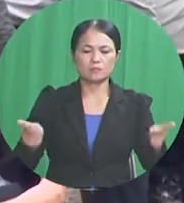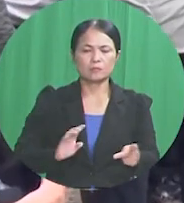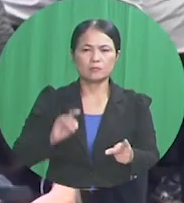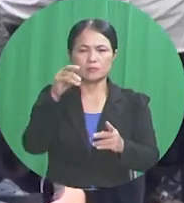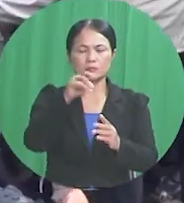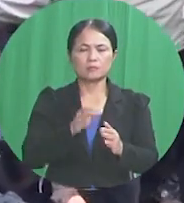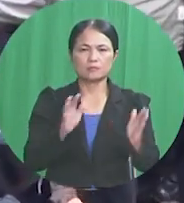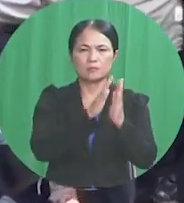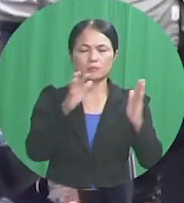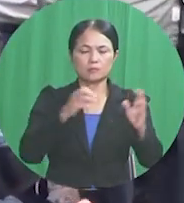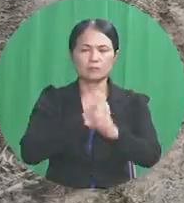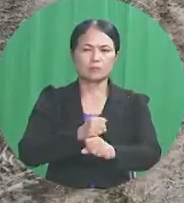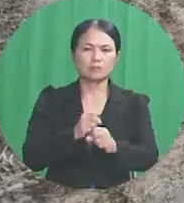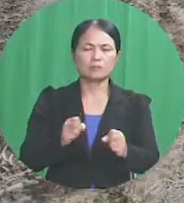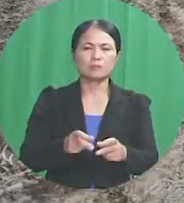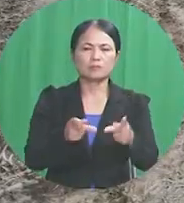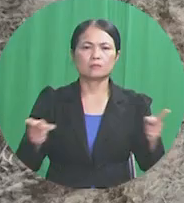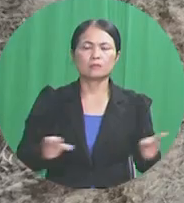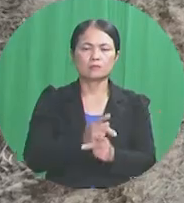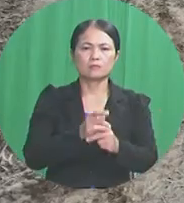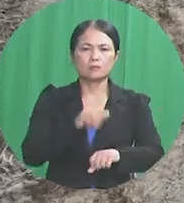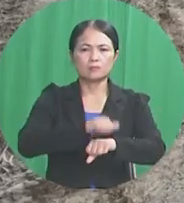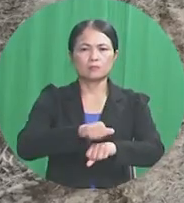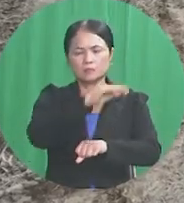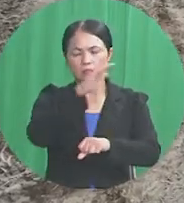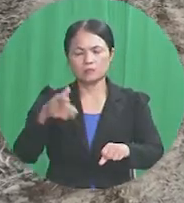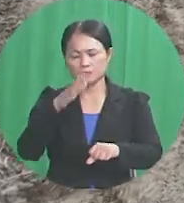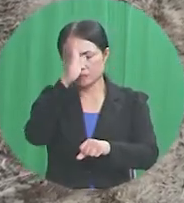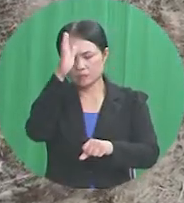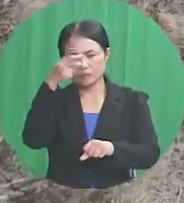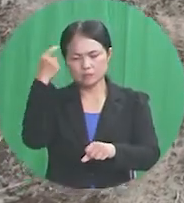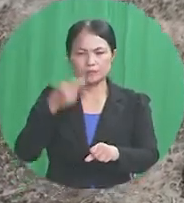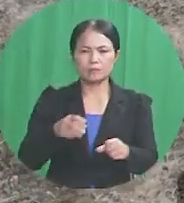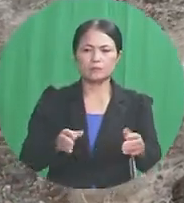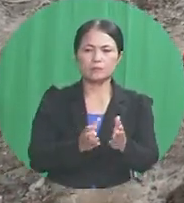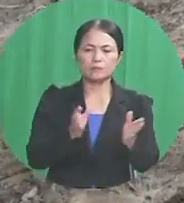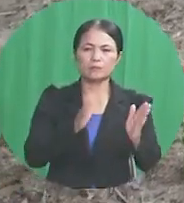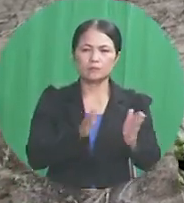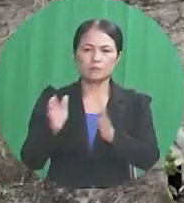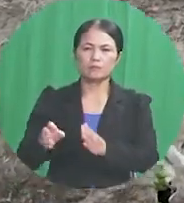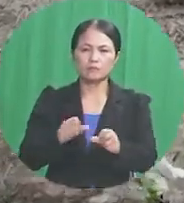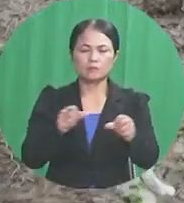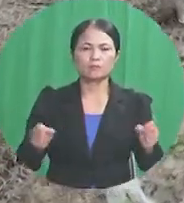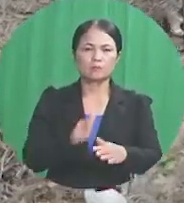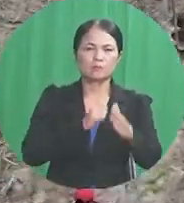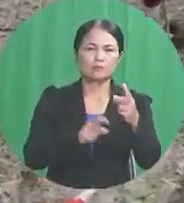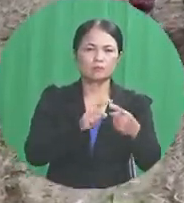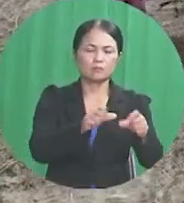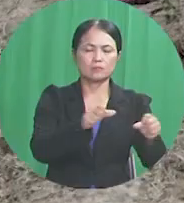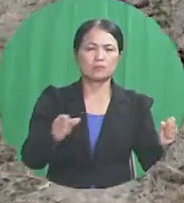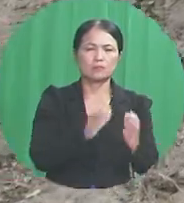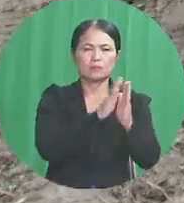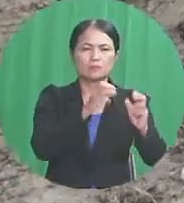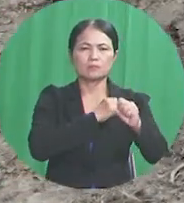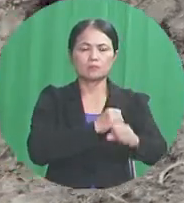ไพรกาเปียหนึ่งส่วนภูตะเกียมพนมตามายตรายบานใบใจเชื่อใบดำบอนโดยคางกล่าวตีมวยดำบอนไพรกาเ